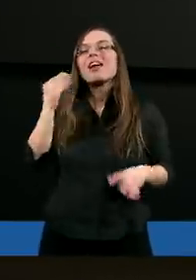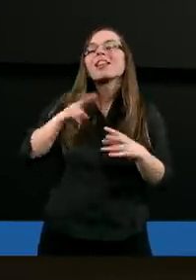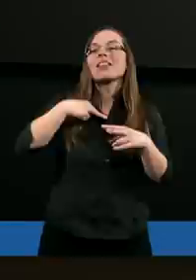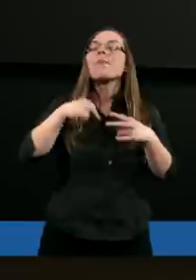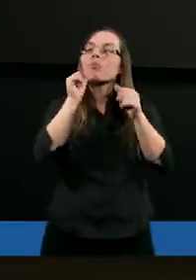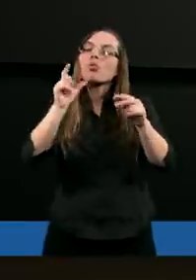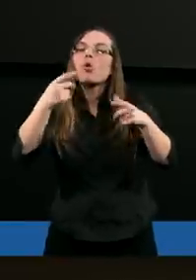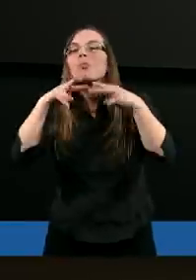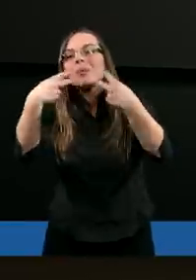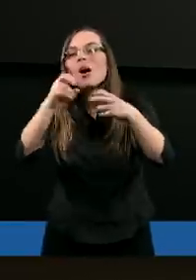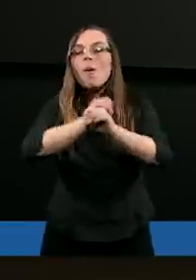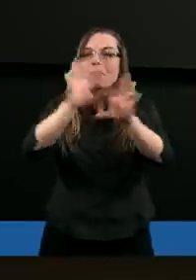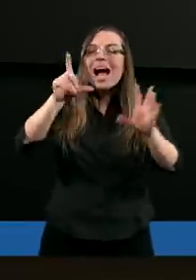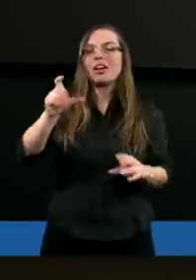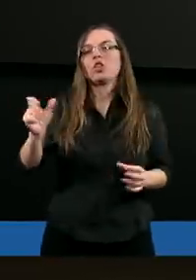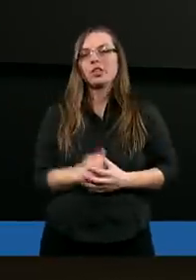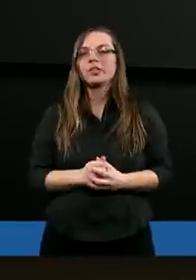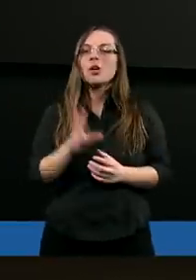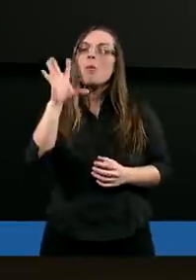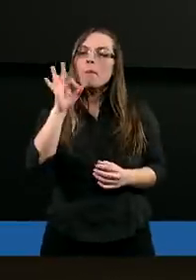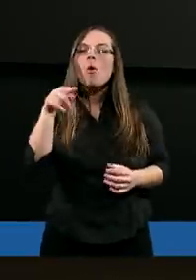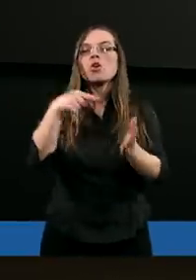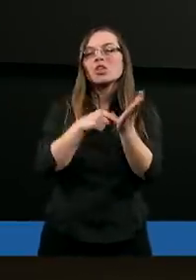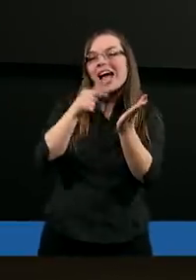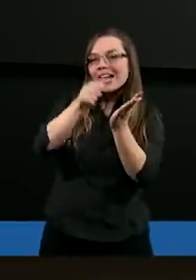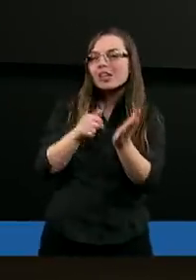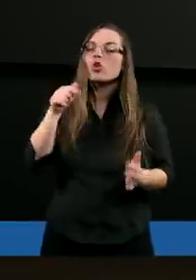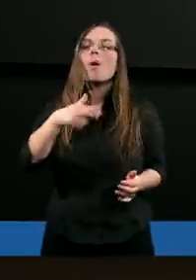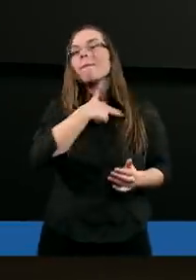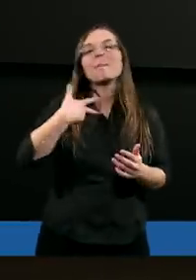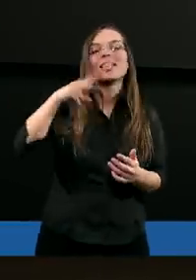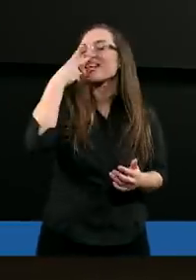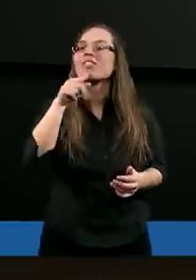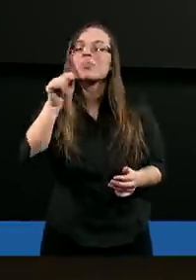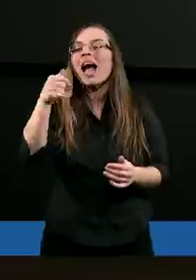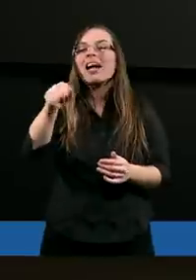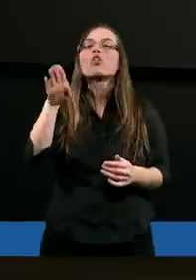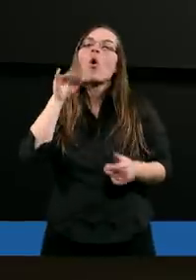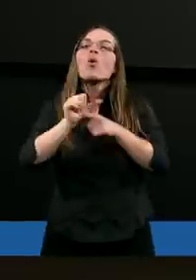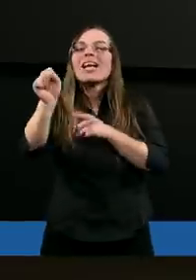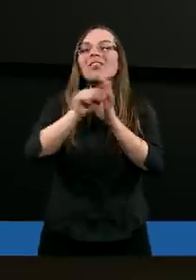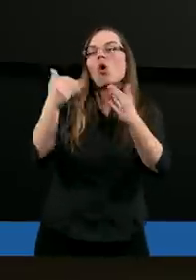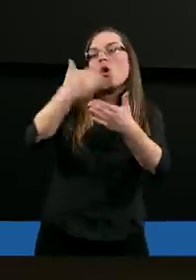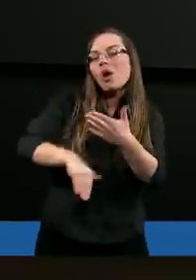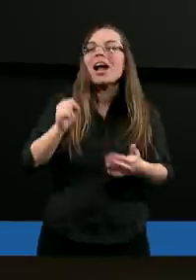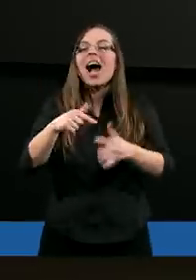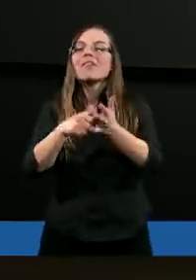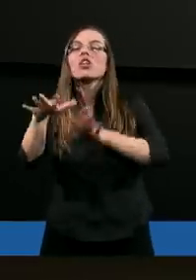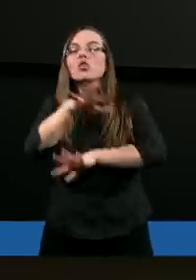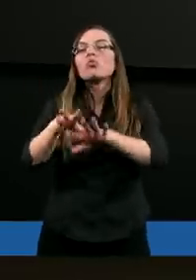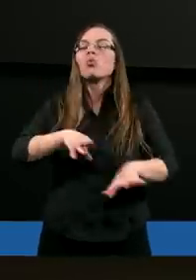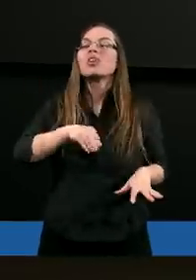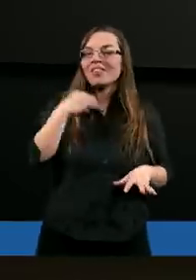grzechu. Prawda? Bo często my nie widzimy, jak to jest tak do końca, a właśnie Duch Święty ma taką